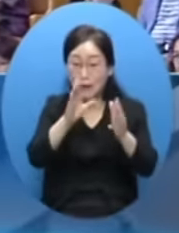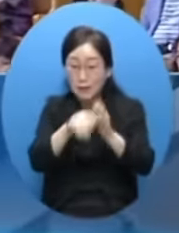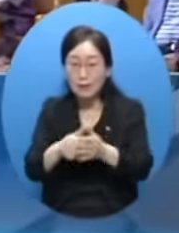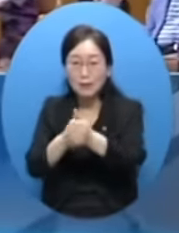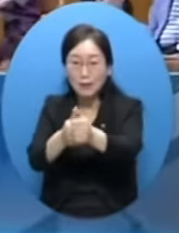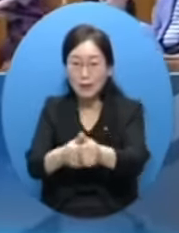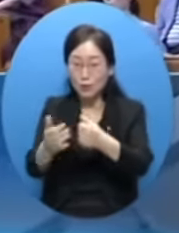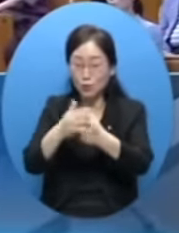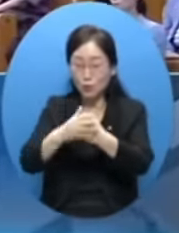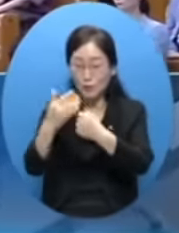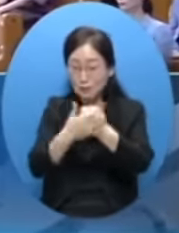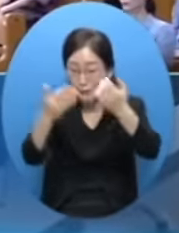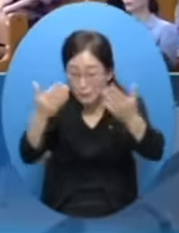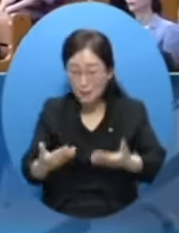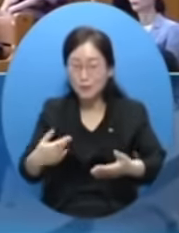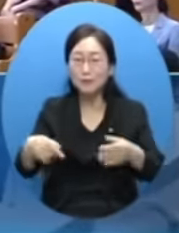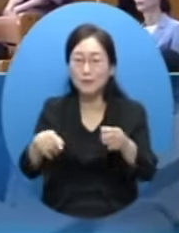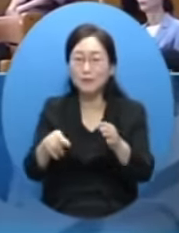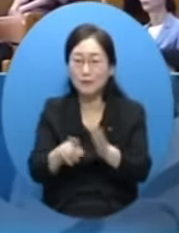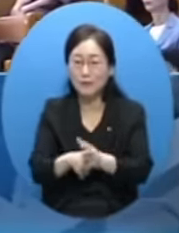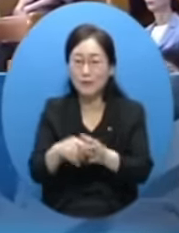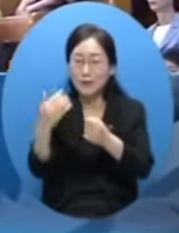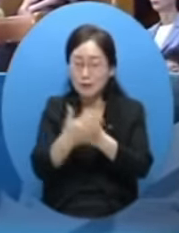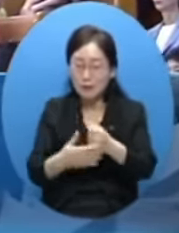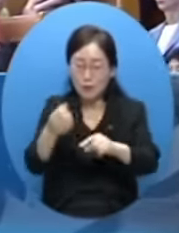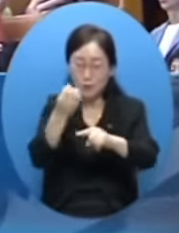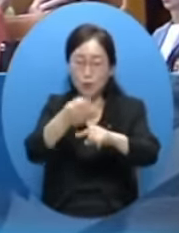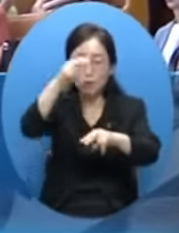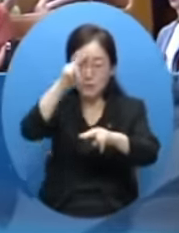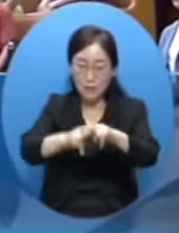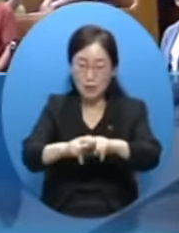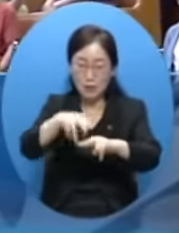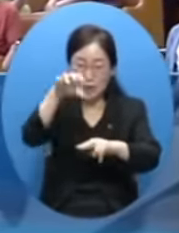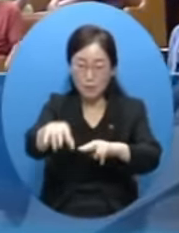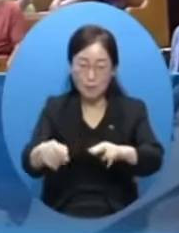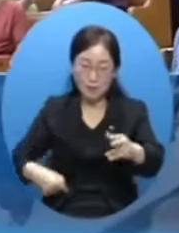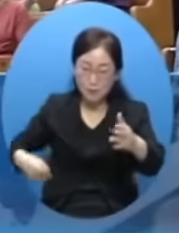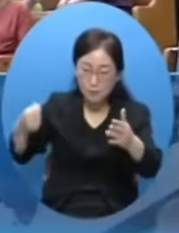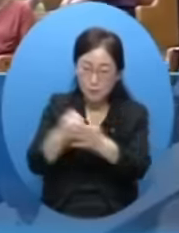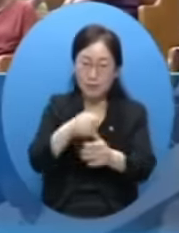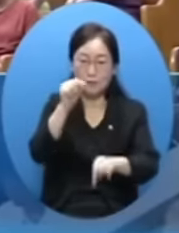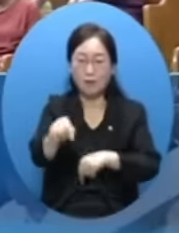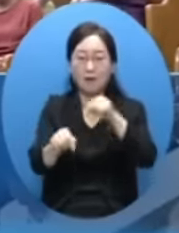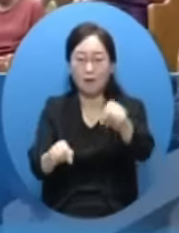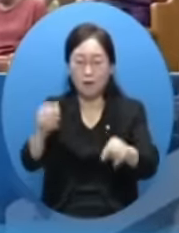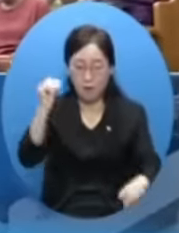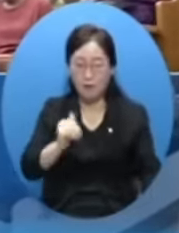따라 돕는 은혜를 얻기 위하여 은혜의 보좌 앞에 담대히 나아갈 것이니라.